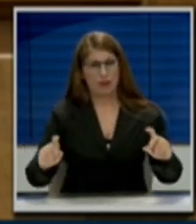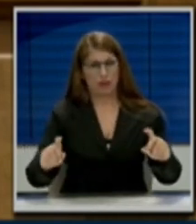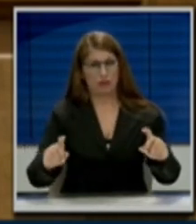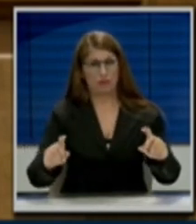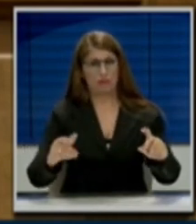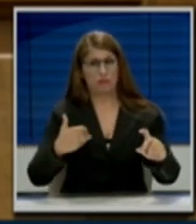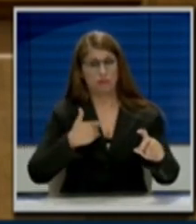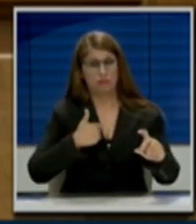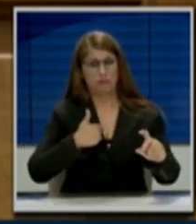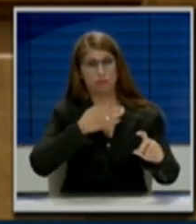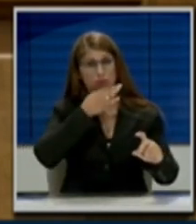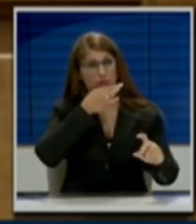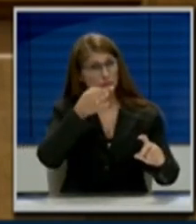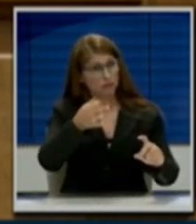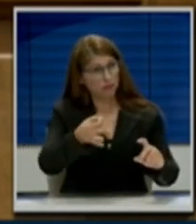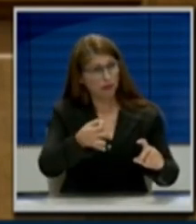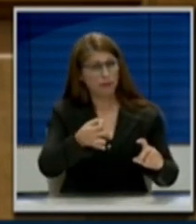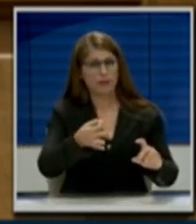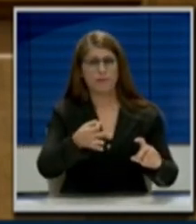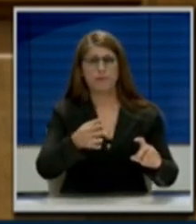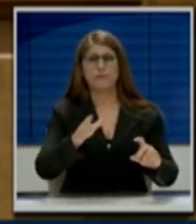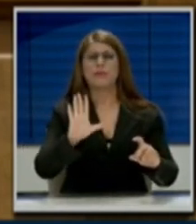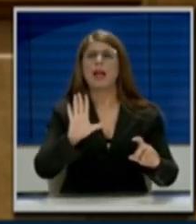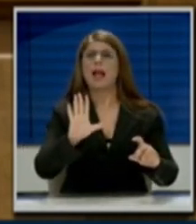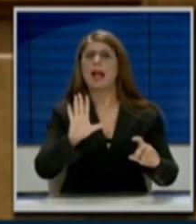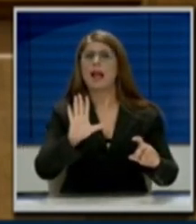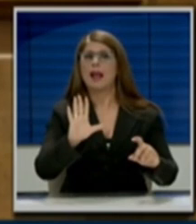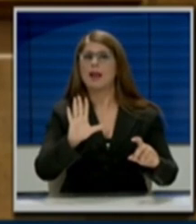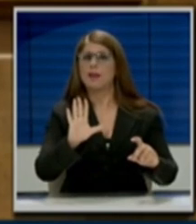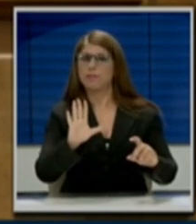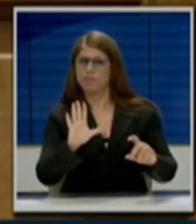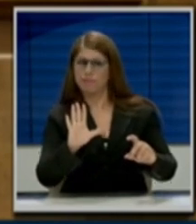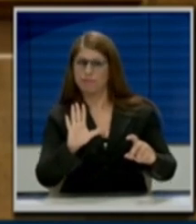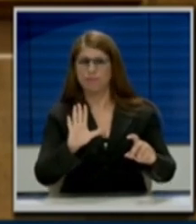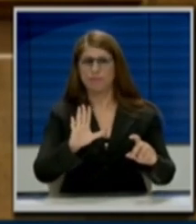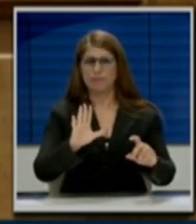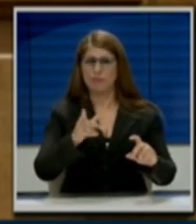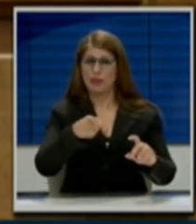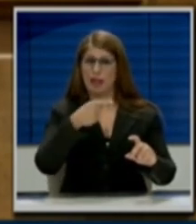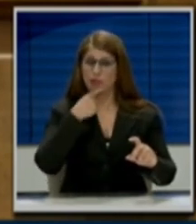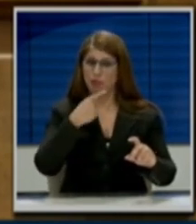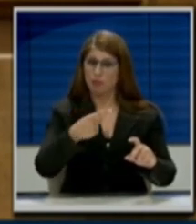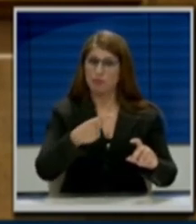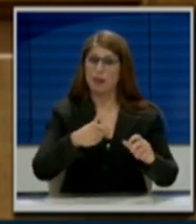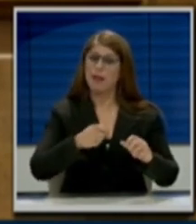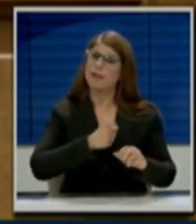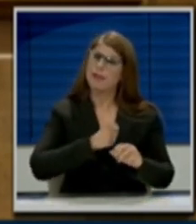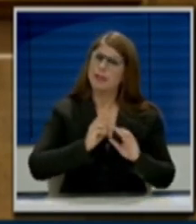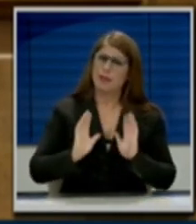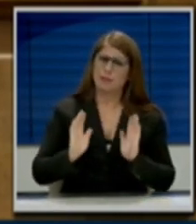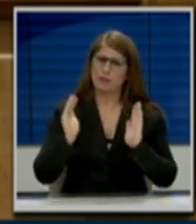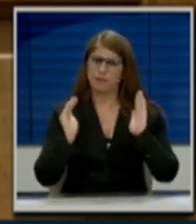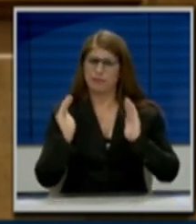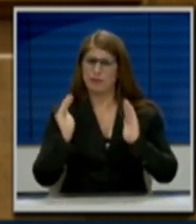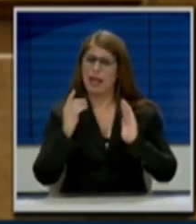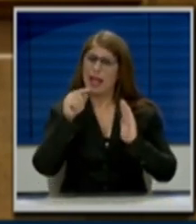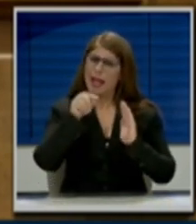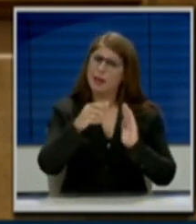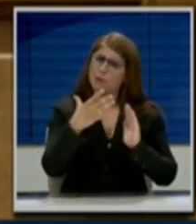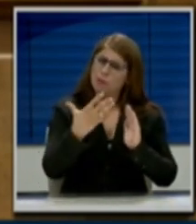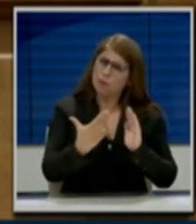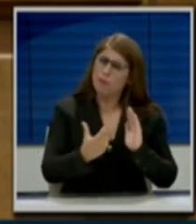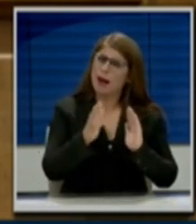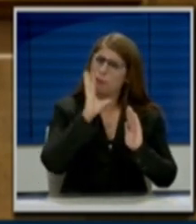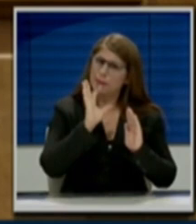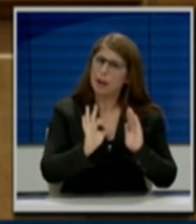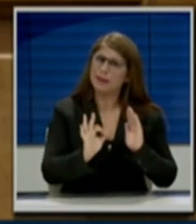οποίες επισημάναμε και δεν φυσθήκαμε θετικών λόγων και επισημάνσεων εκεί όπου υπάρχουν